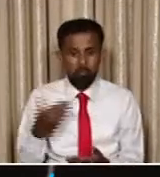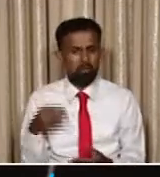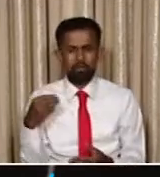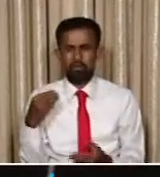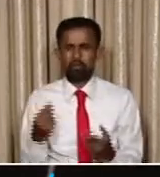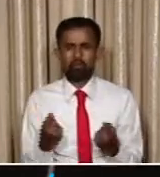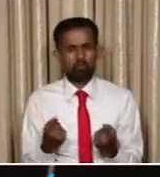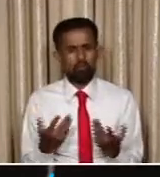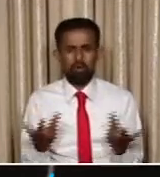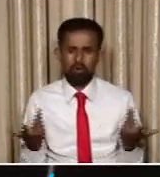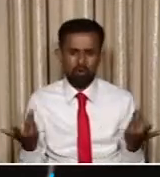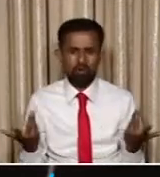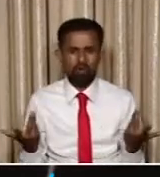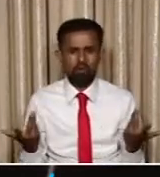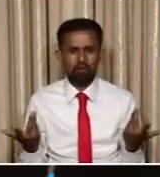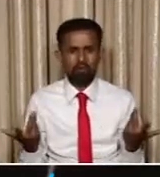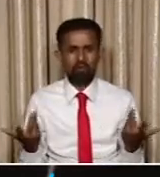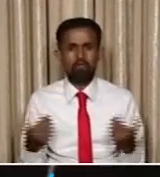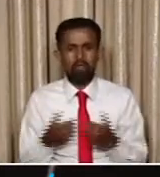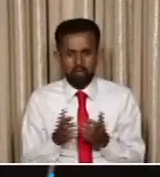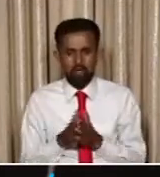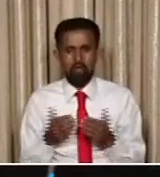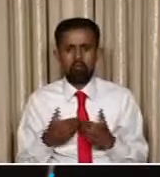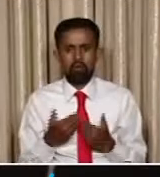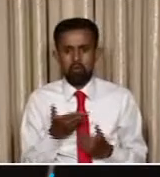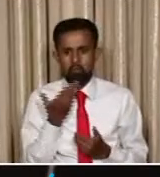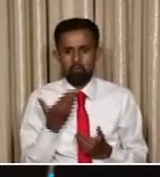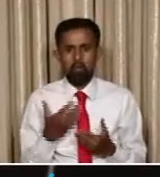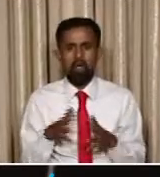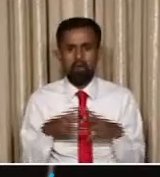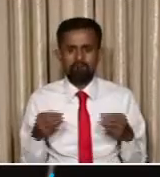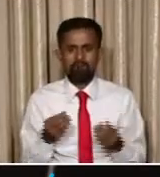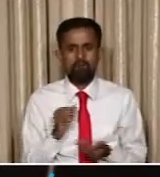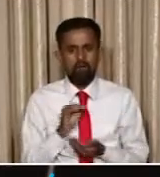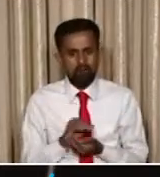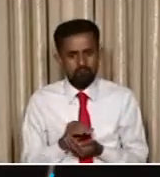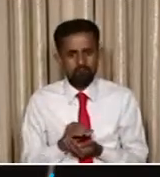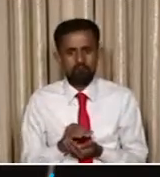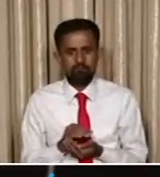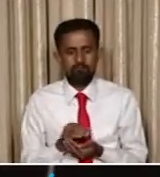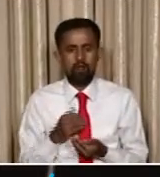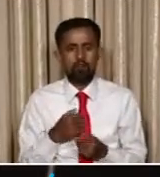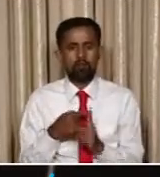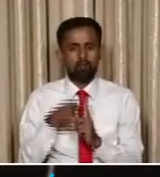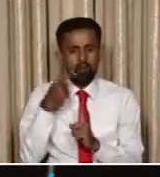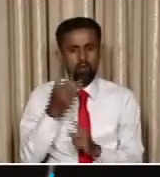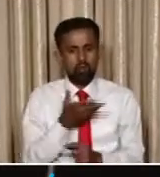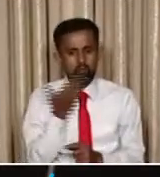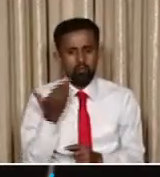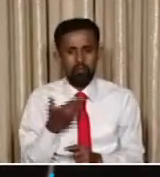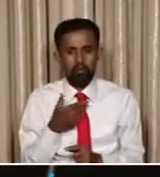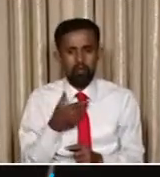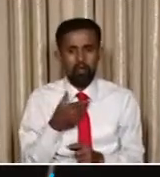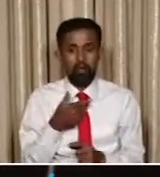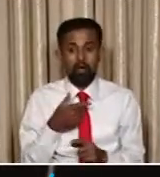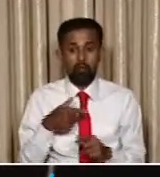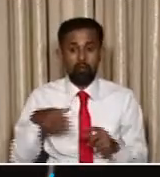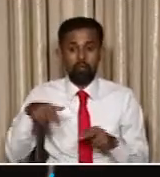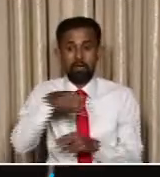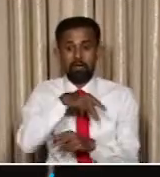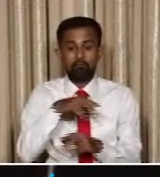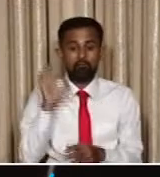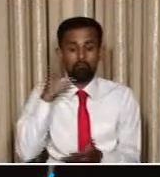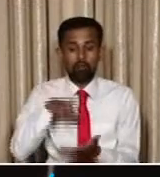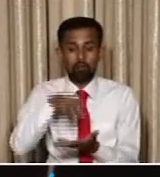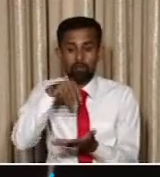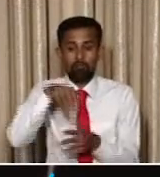නැහැ ලෝකෙට කොහෙවත්. අපිට තියෙන රිසෝසස් මේ රටේ අපිට ගොඩ යන්න පුළුවන්. අපි වැවිදින්නේ නිධානයක් උඩ.